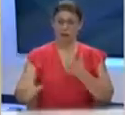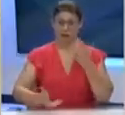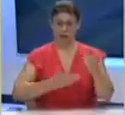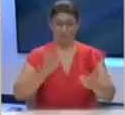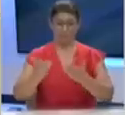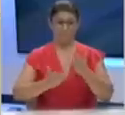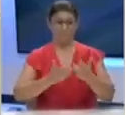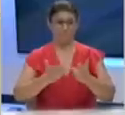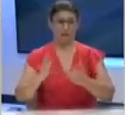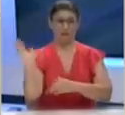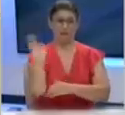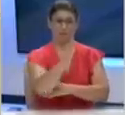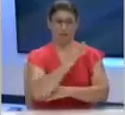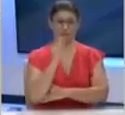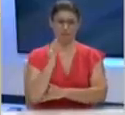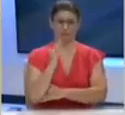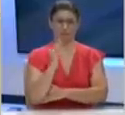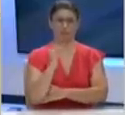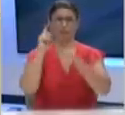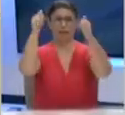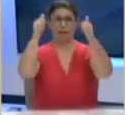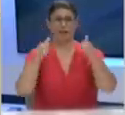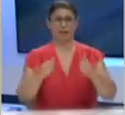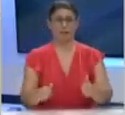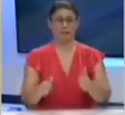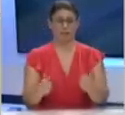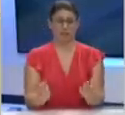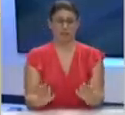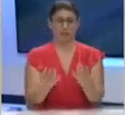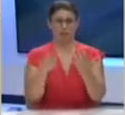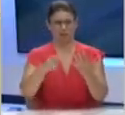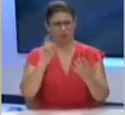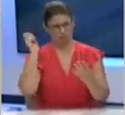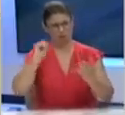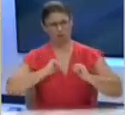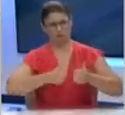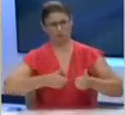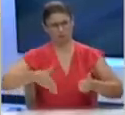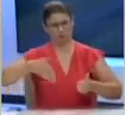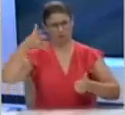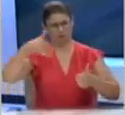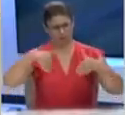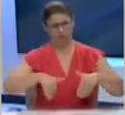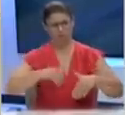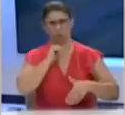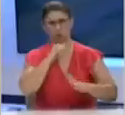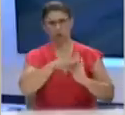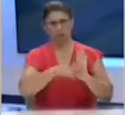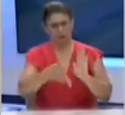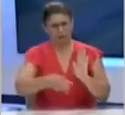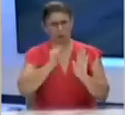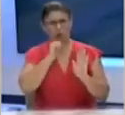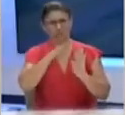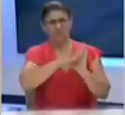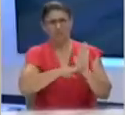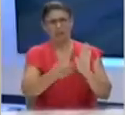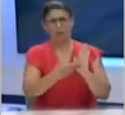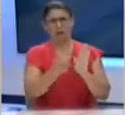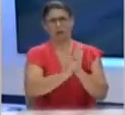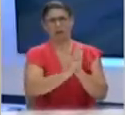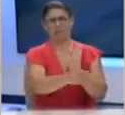εκτάσεις. Γιατί μπορούσατε να τα κάνετε κι αλλιώς? Είναι ζήτημα πολιτικής βούλησης του κ. Μητσοτάκη ο σεβασμός στο Σύνταγμα? Σημείο πρώτον